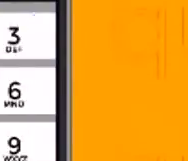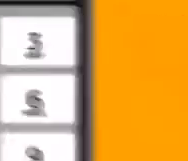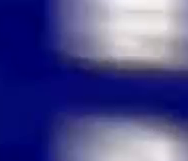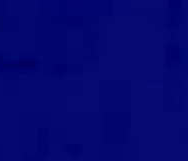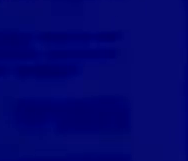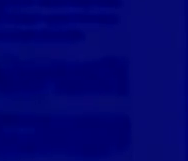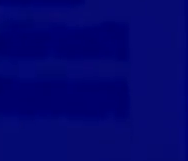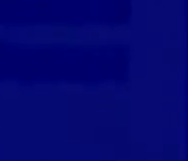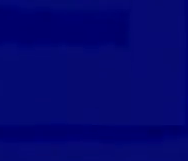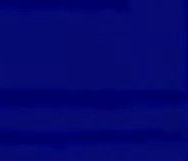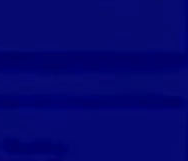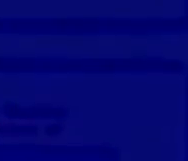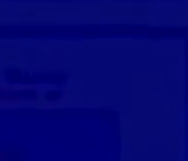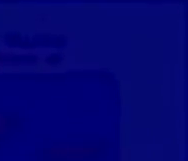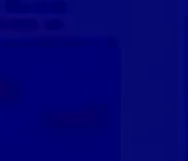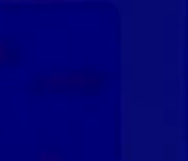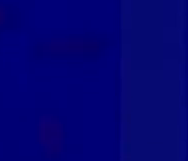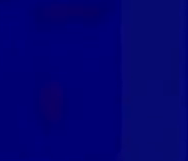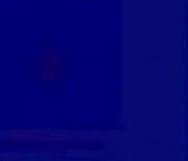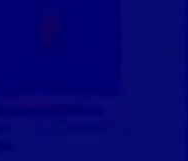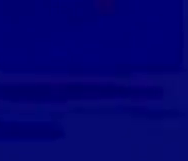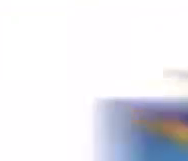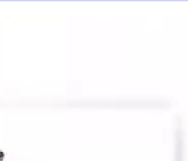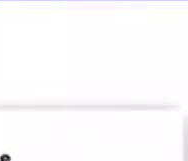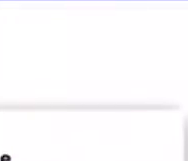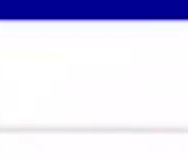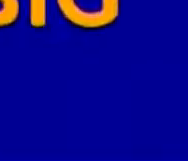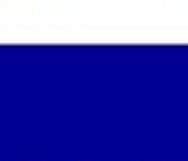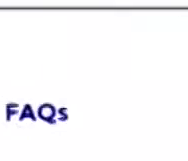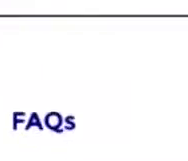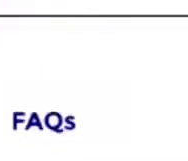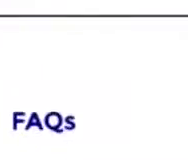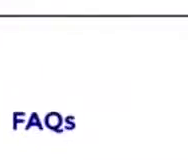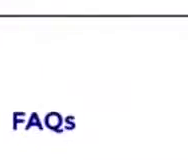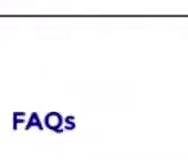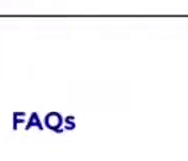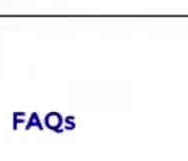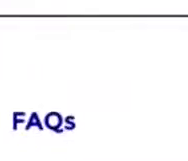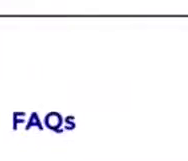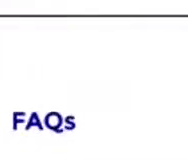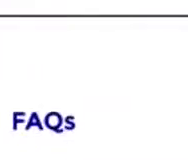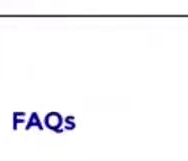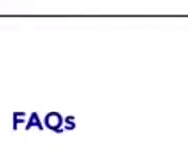16, kisha weka shilingi 20 tu kama idadi yako. Weka bidii yako pia kwenye